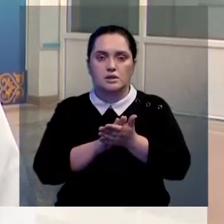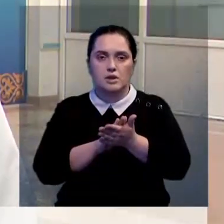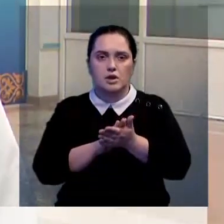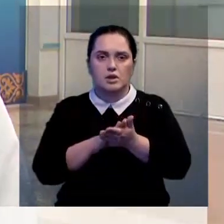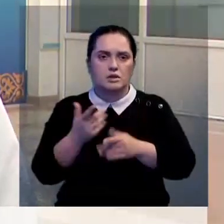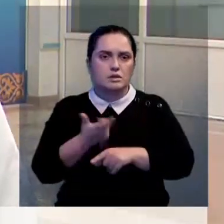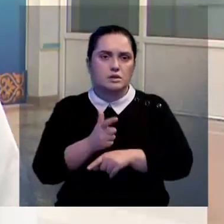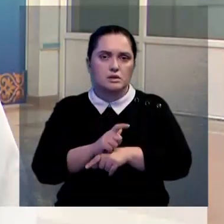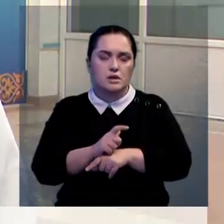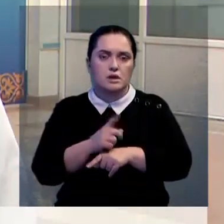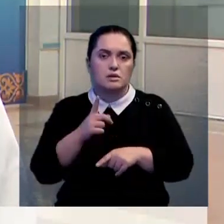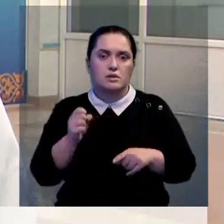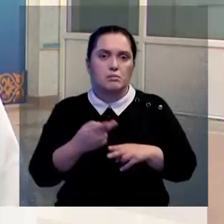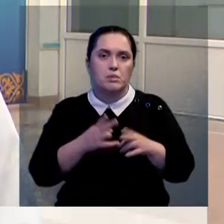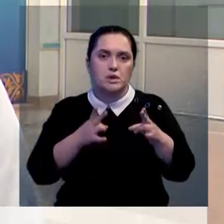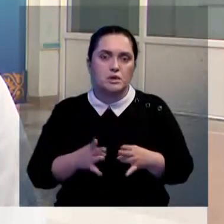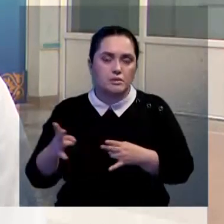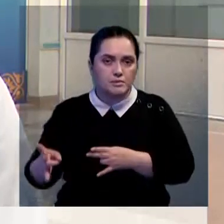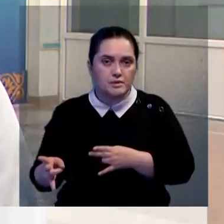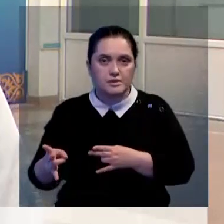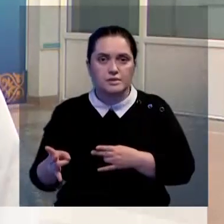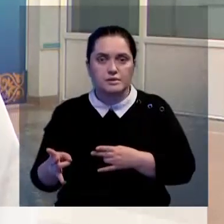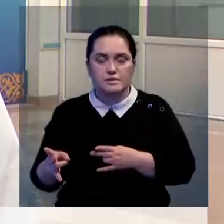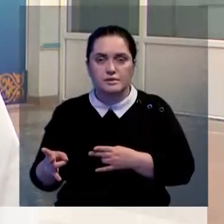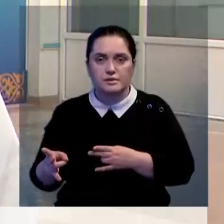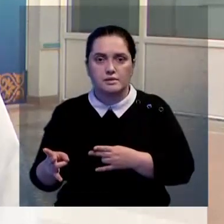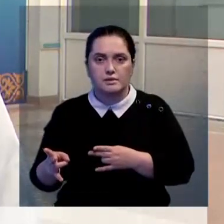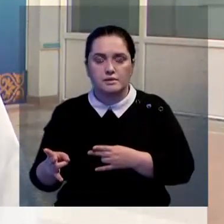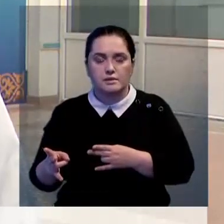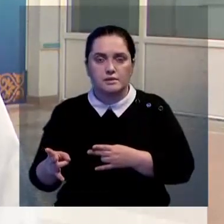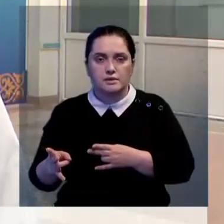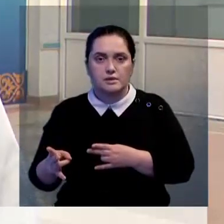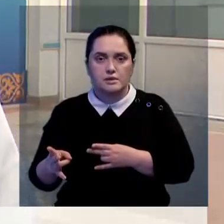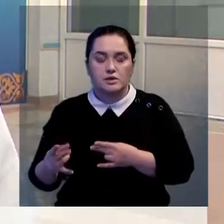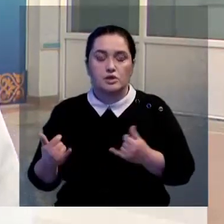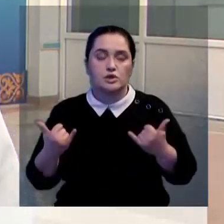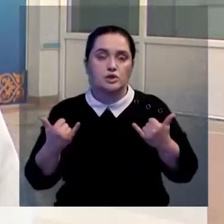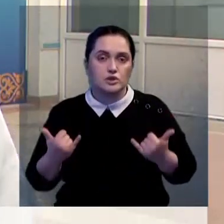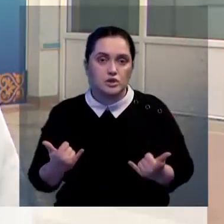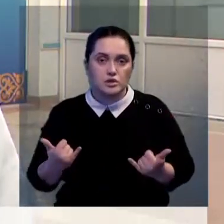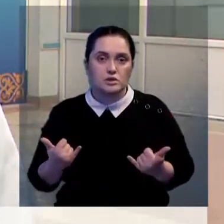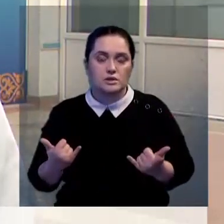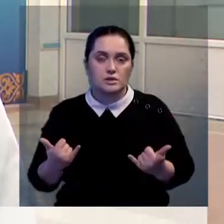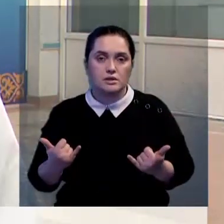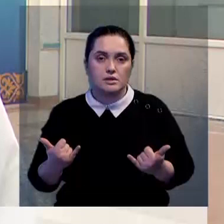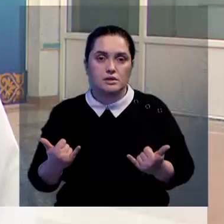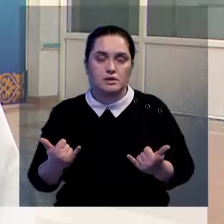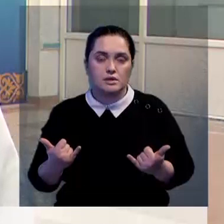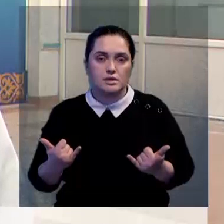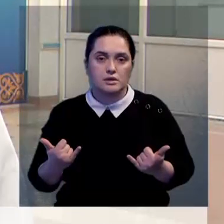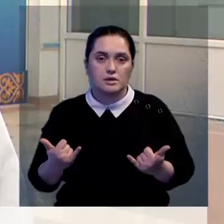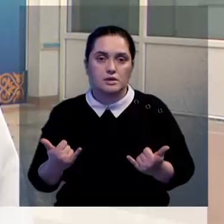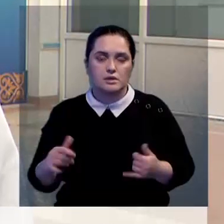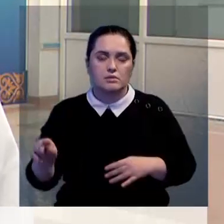крайне тяжелое за счет полученной травмы. На данный момент пациент получает всю